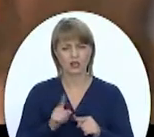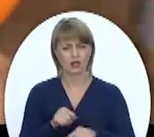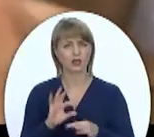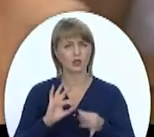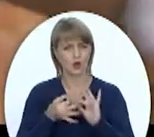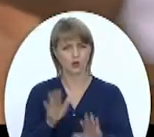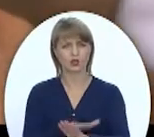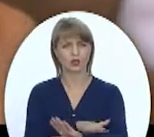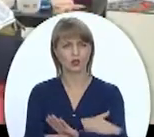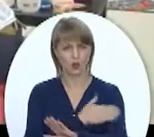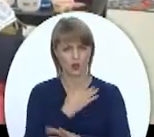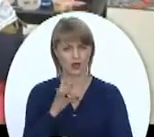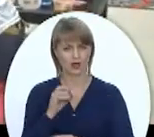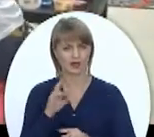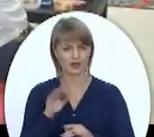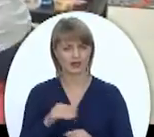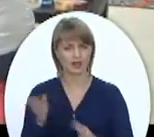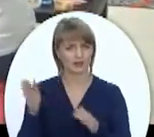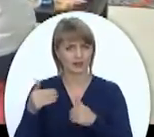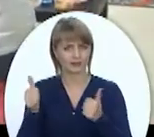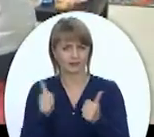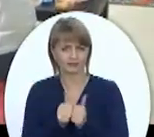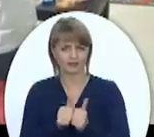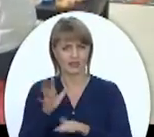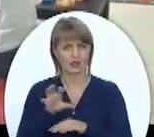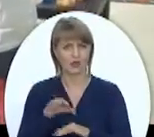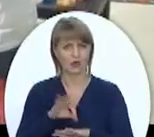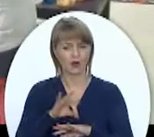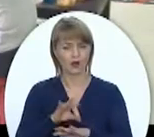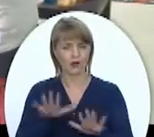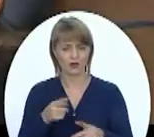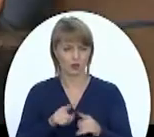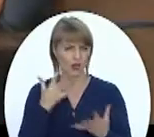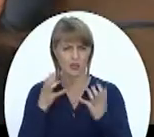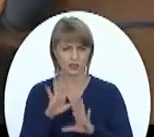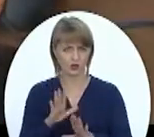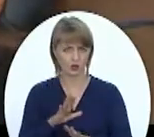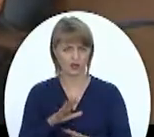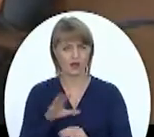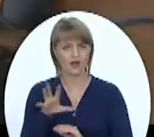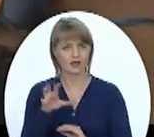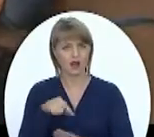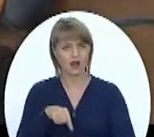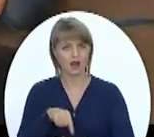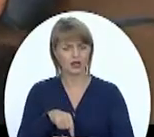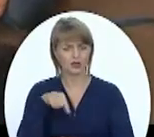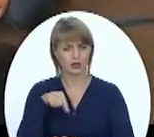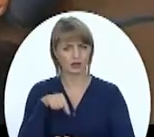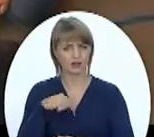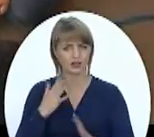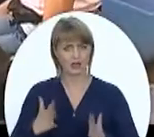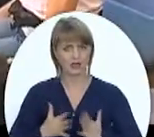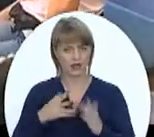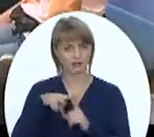и долгие. Рецепт «приложите собаку к больному месту и все пройдет» – это несерьезно. Собака испытывает эмоциональные нагрузки,